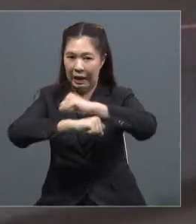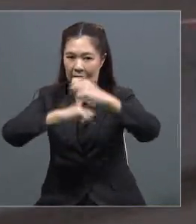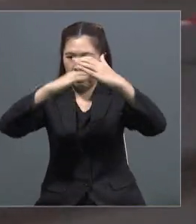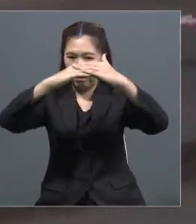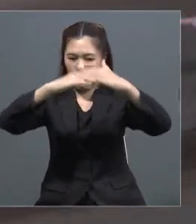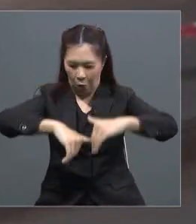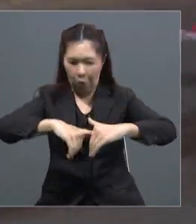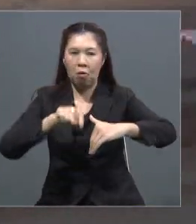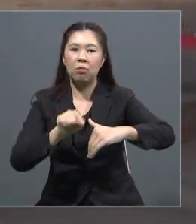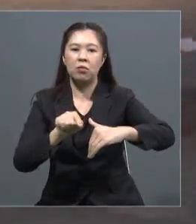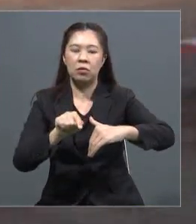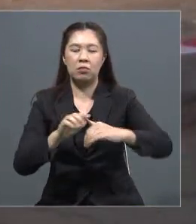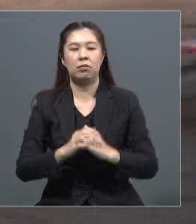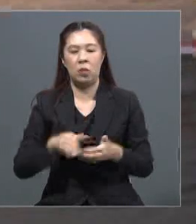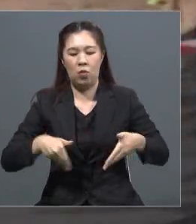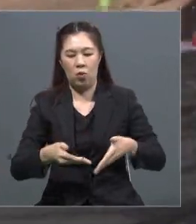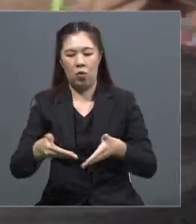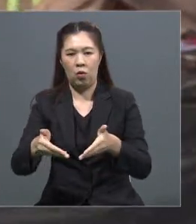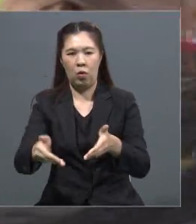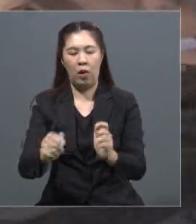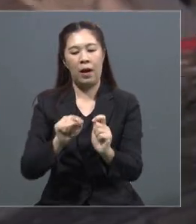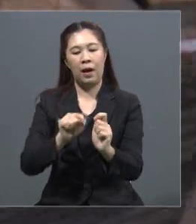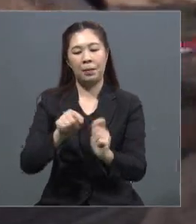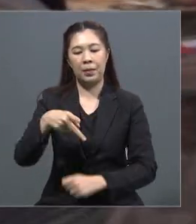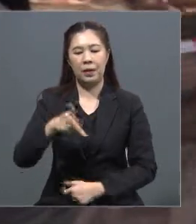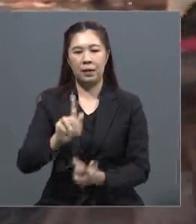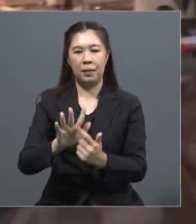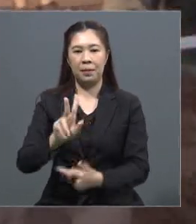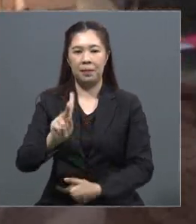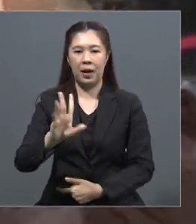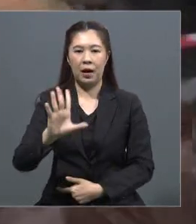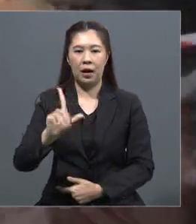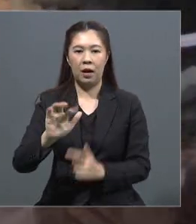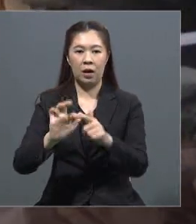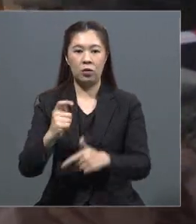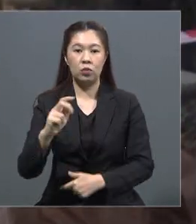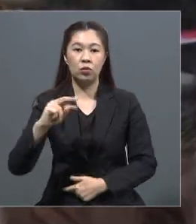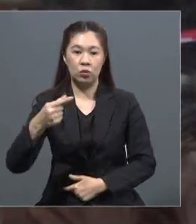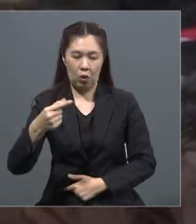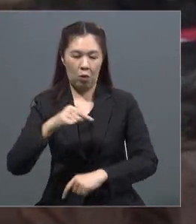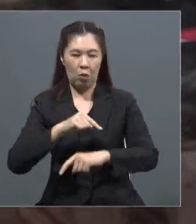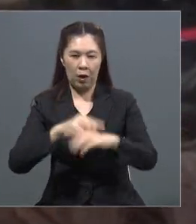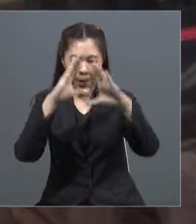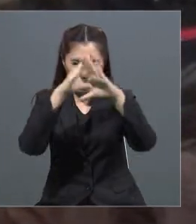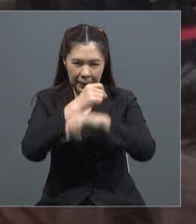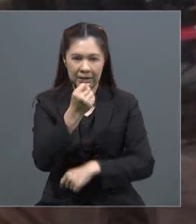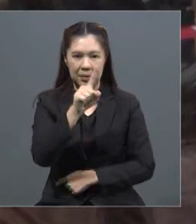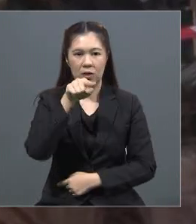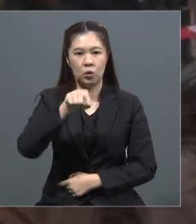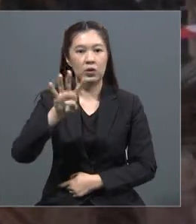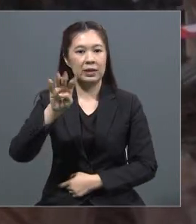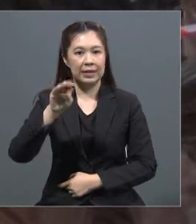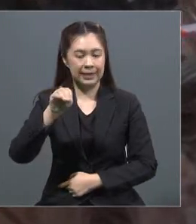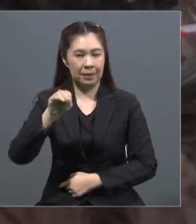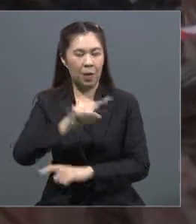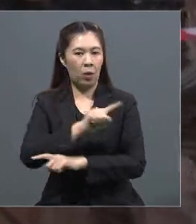ช่วงลองขนานจิตค่ะอำเภอปากช่องจังหวัดนครราชสีมาเมื่อเวลาประมาณ 23:40นของคืนวัน